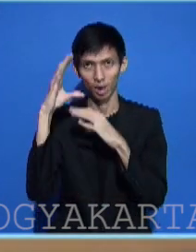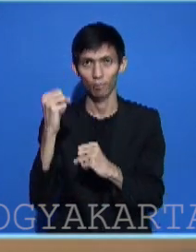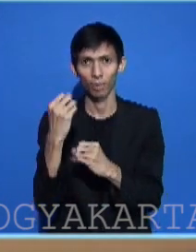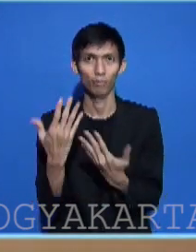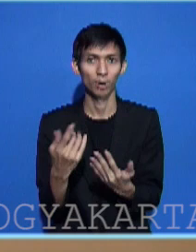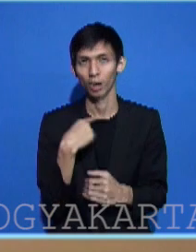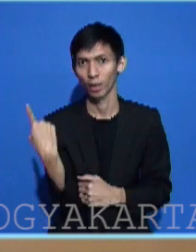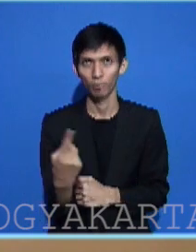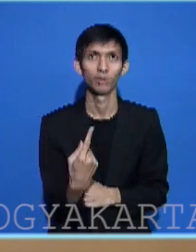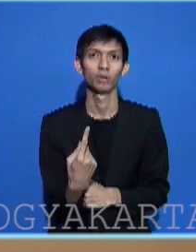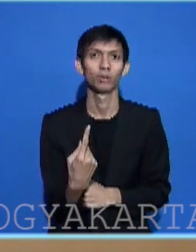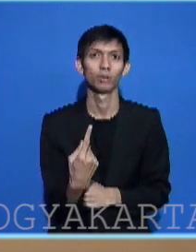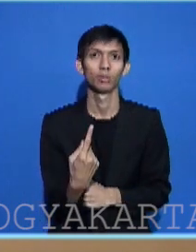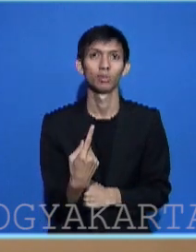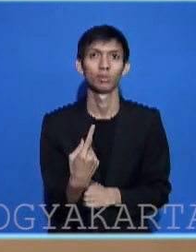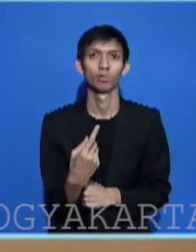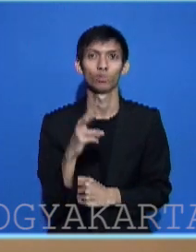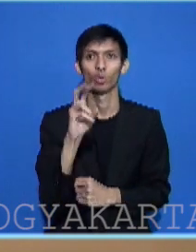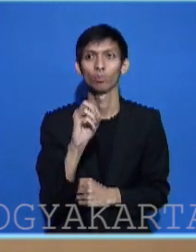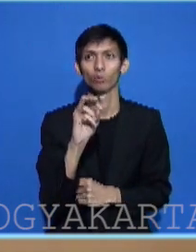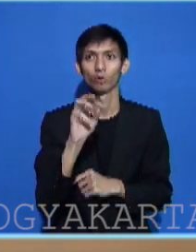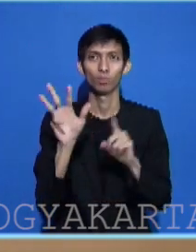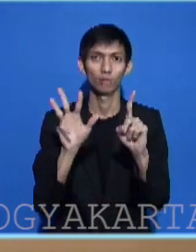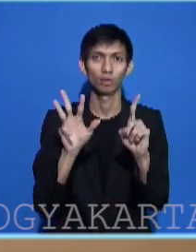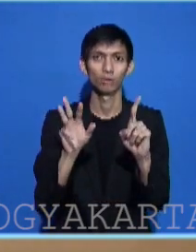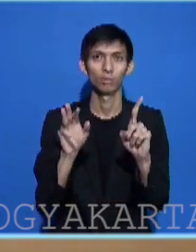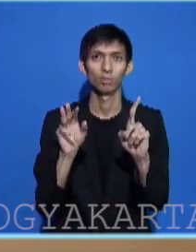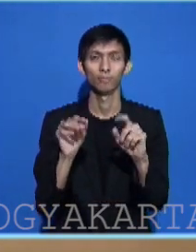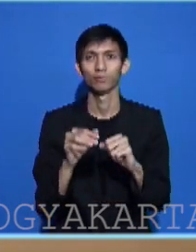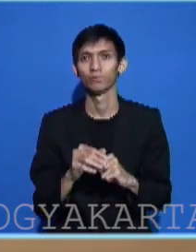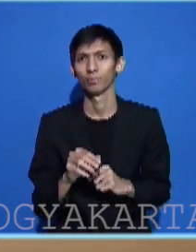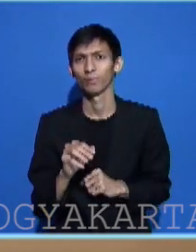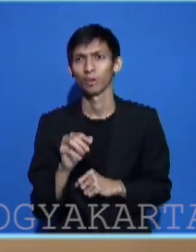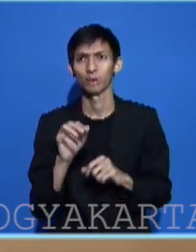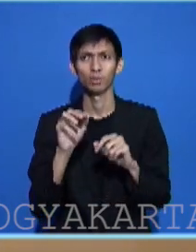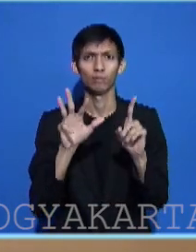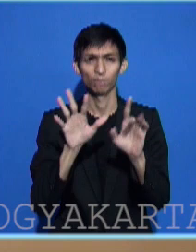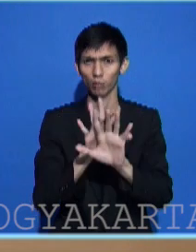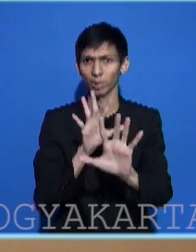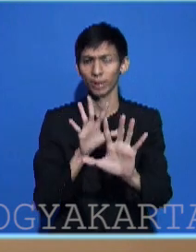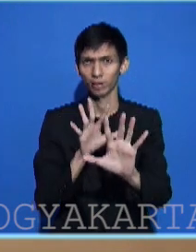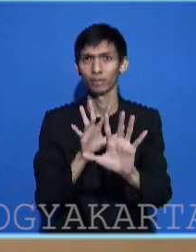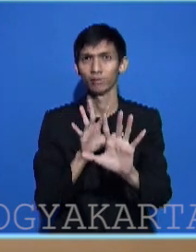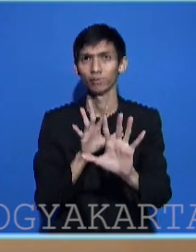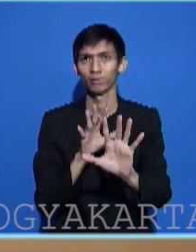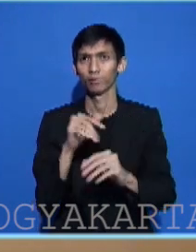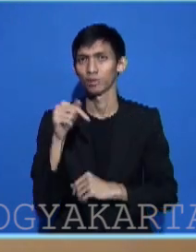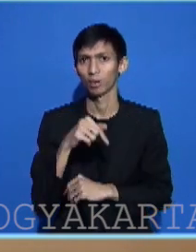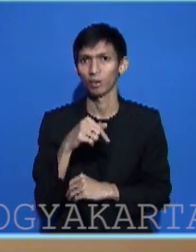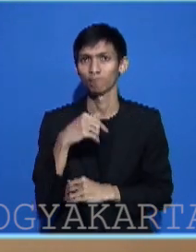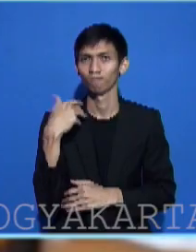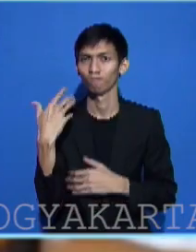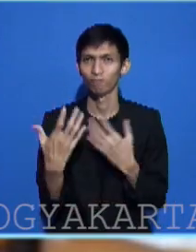kalau dilihat dari 2019 ada 41318 partai tentunya kalau dikalikan umpamanya maka kemudian